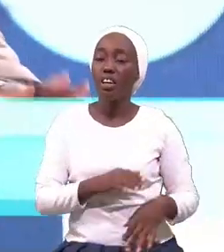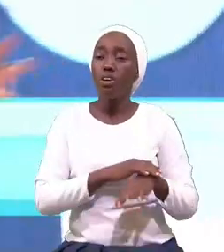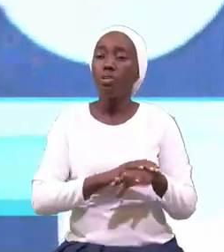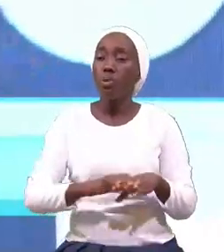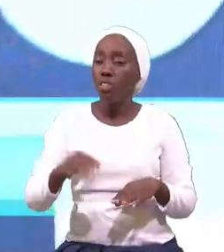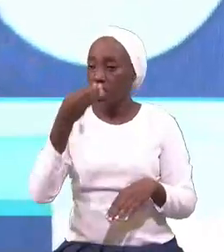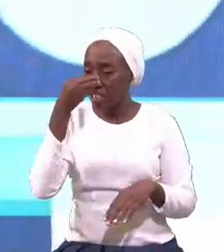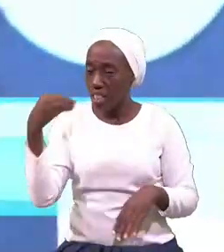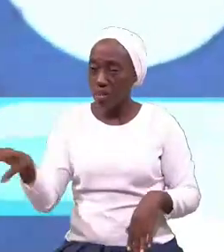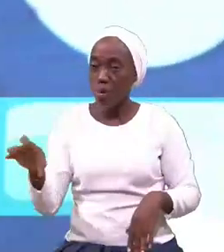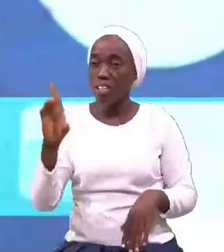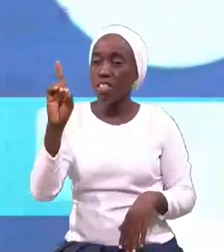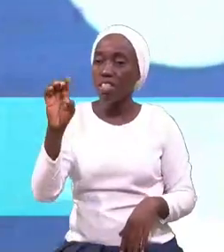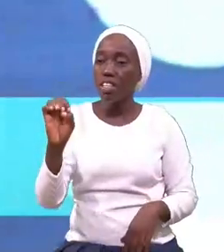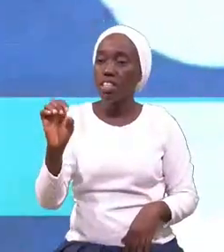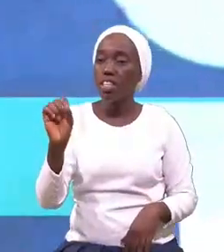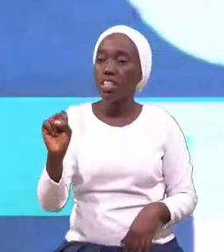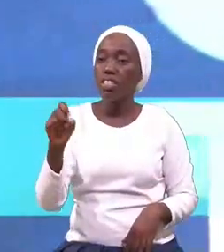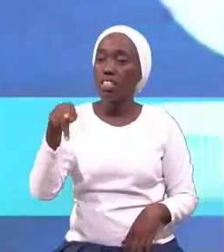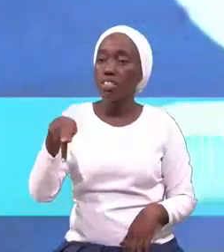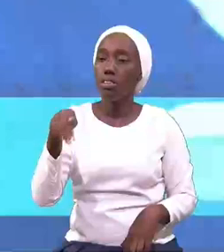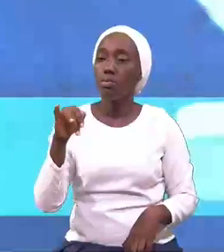Ne méprise pas l'homme.